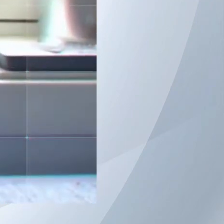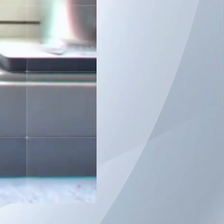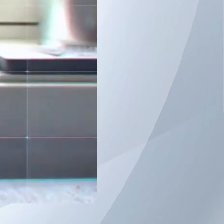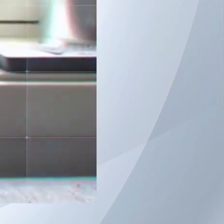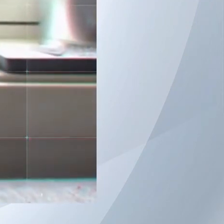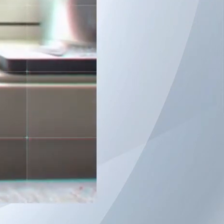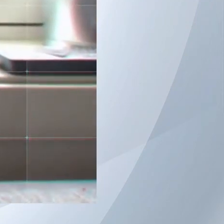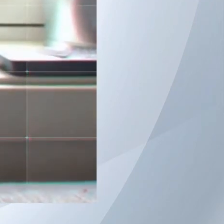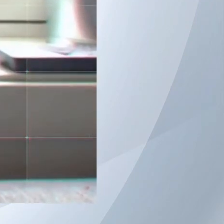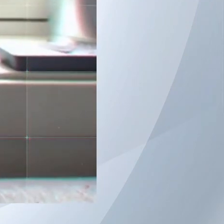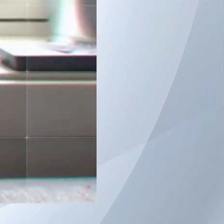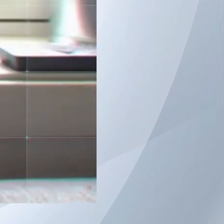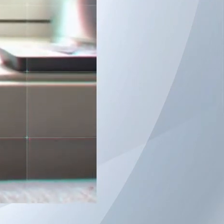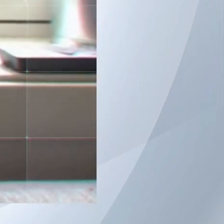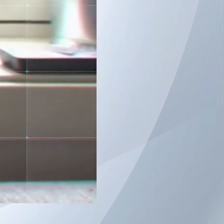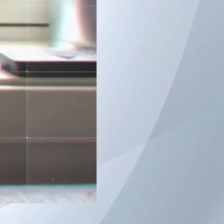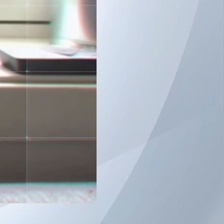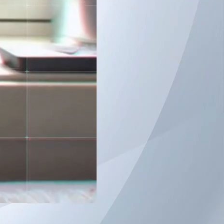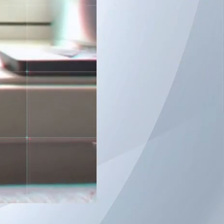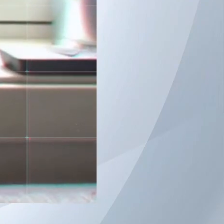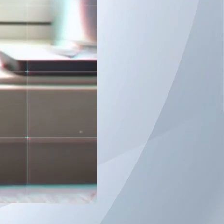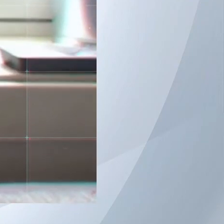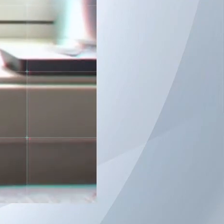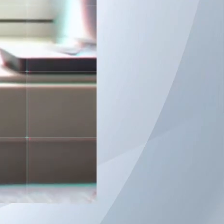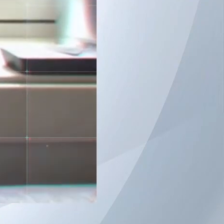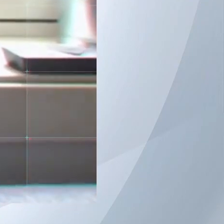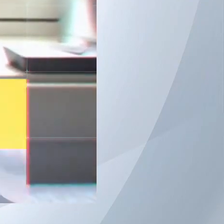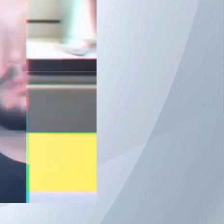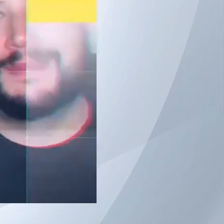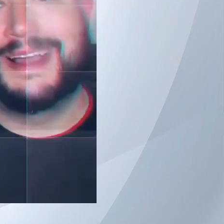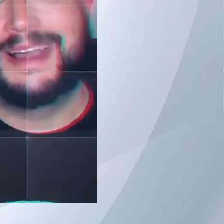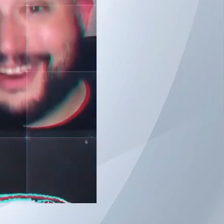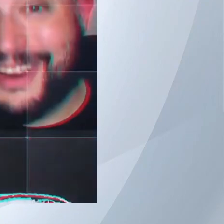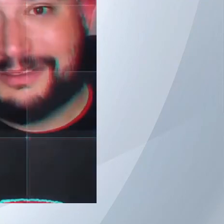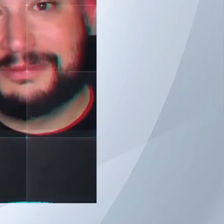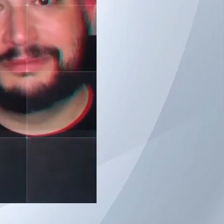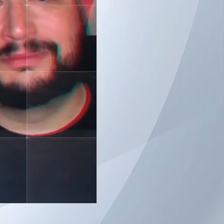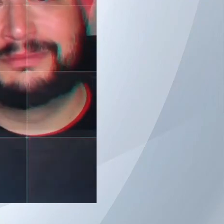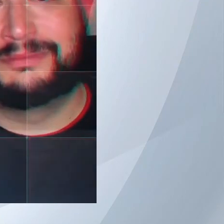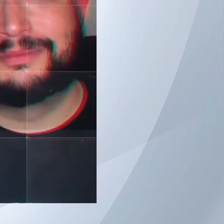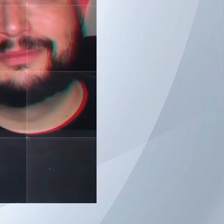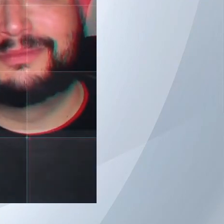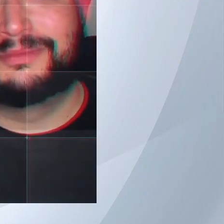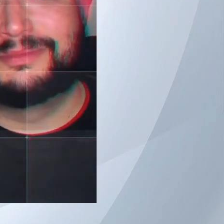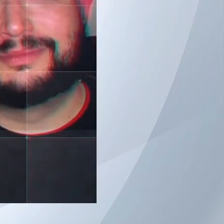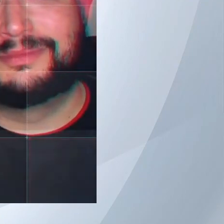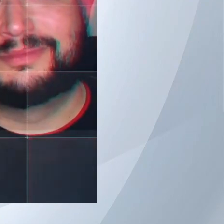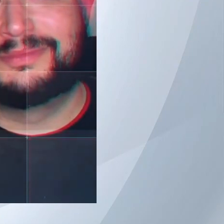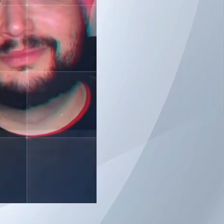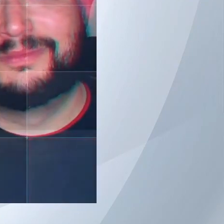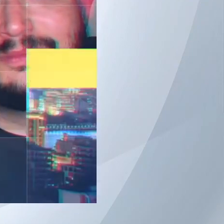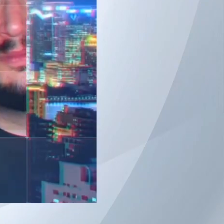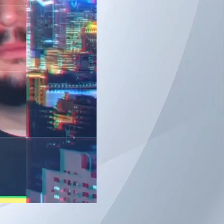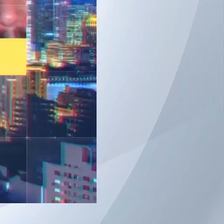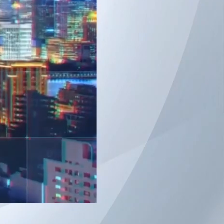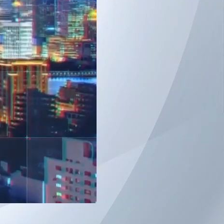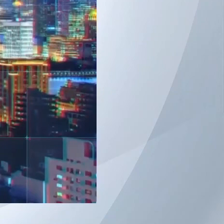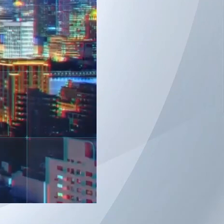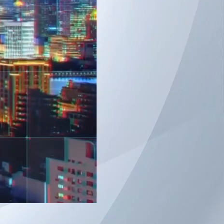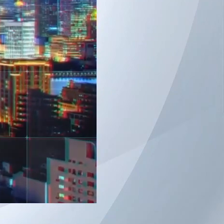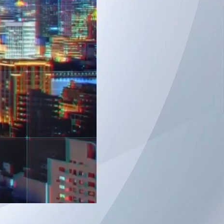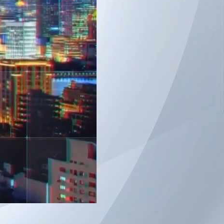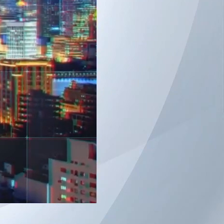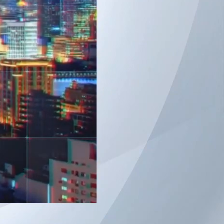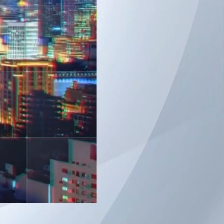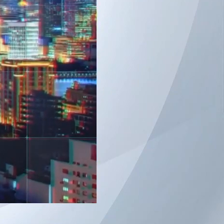Hi, ¿cómo está? I'm Ruby Jane Cabagna from the Philippines. Hola. Hello. Hey there. Hola, soy Sebastián Pérez de Argentina. 你